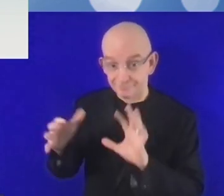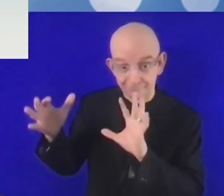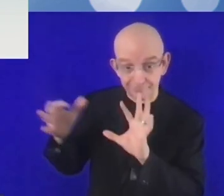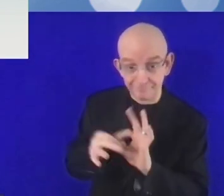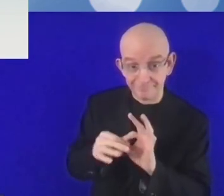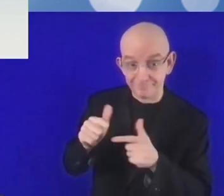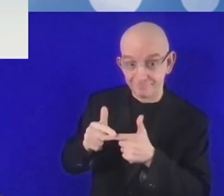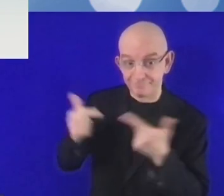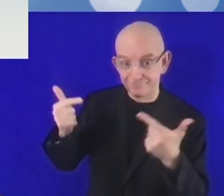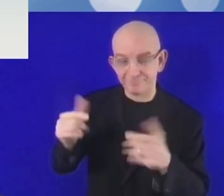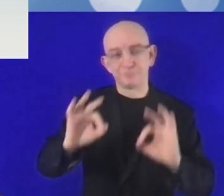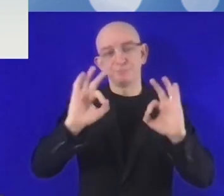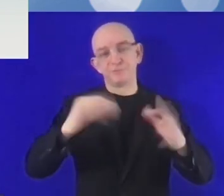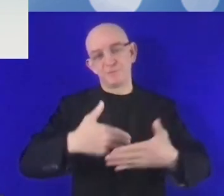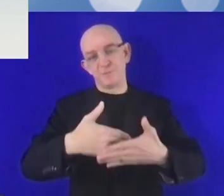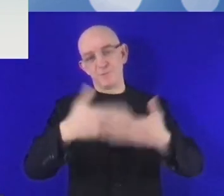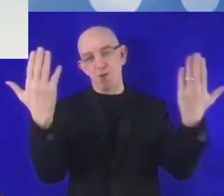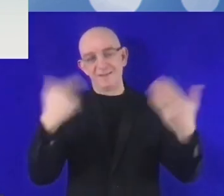Hello, Miriam.